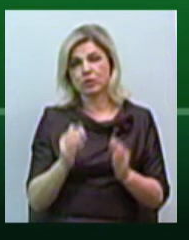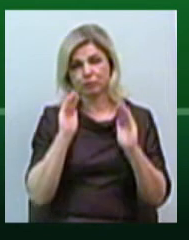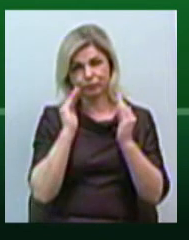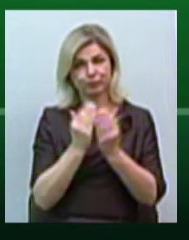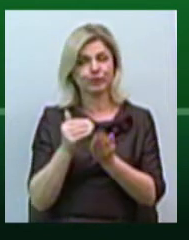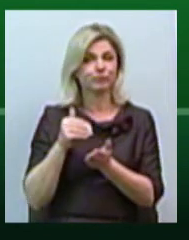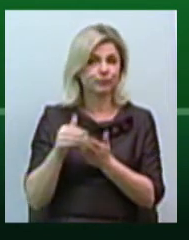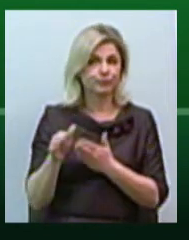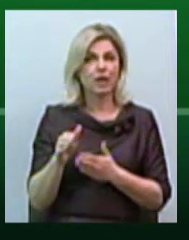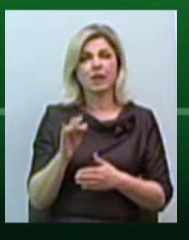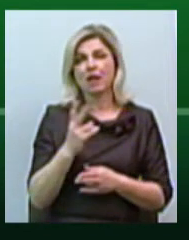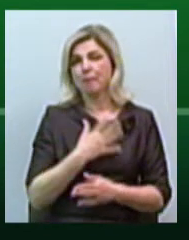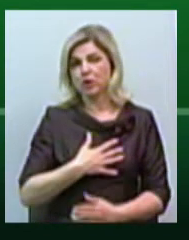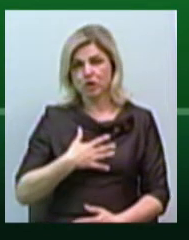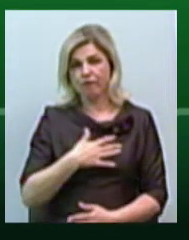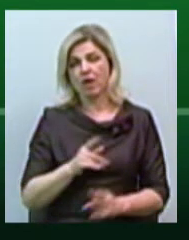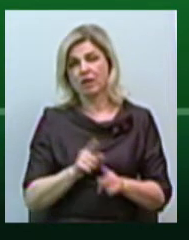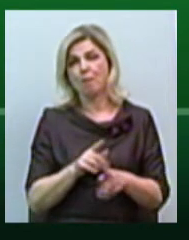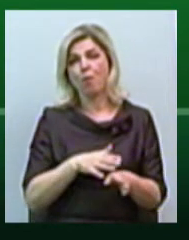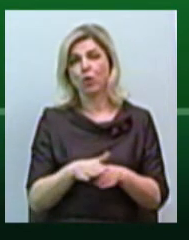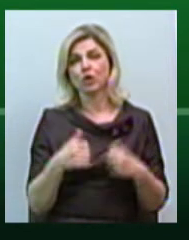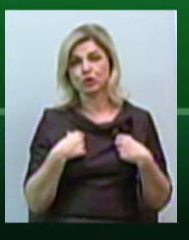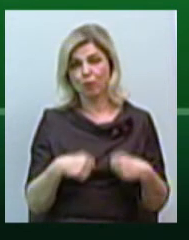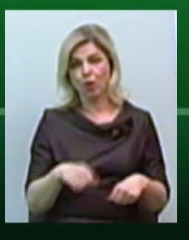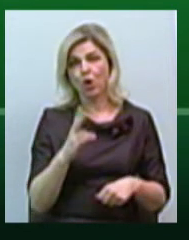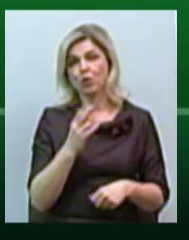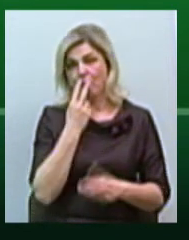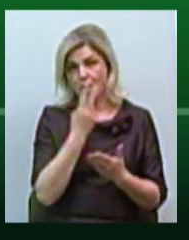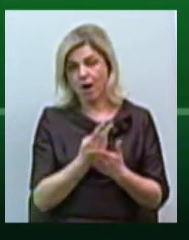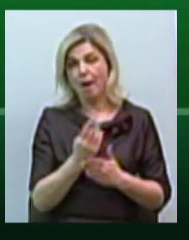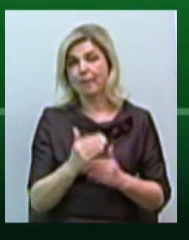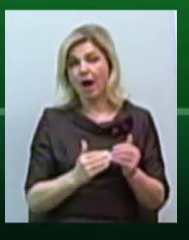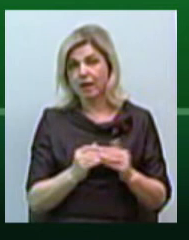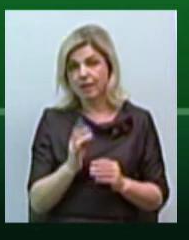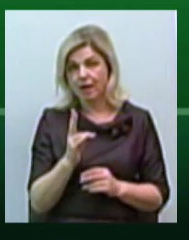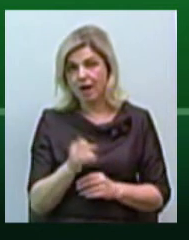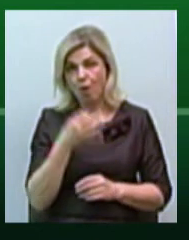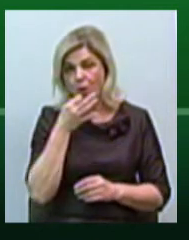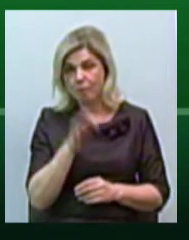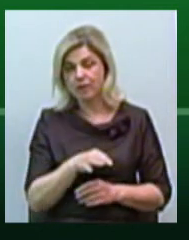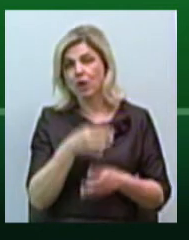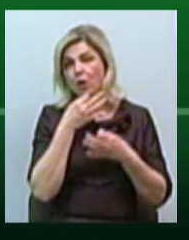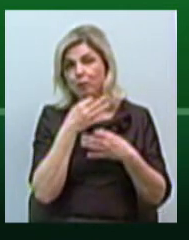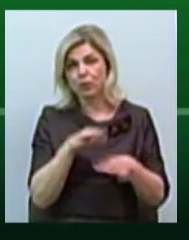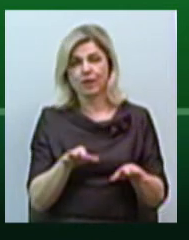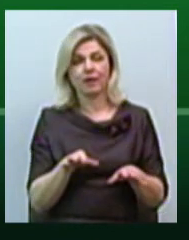не переживати, бути у повному спокої, але, як показує практика, що будь-які